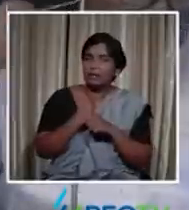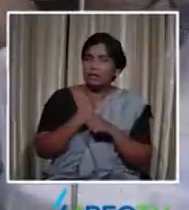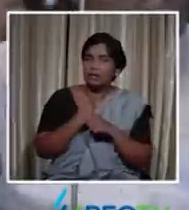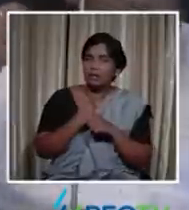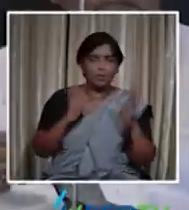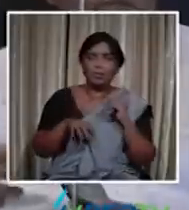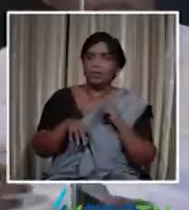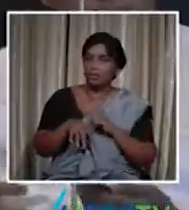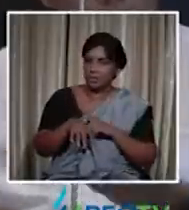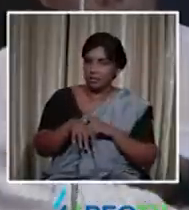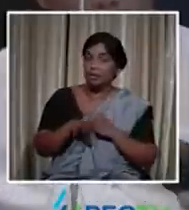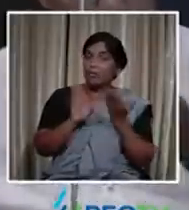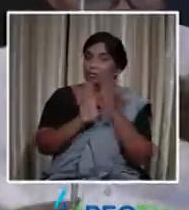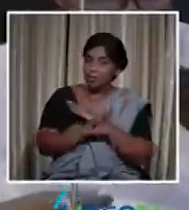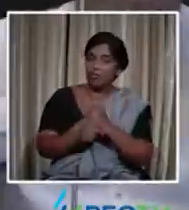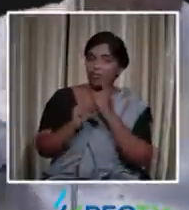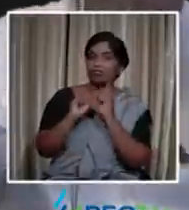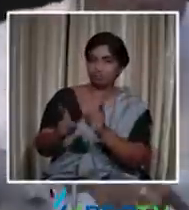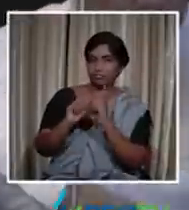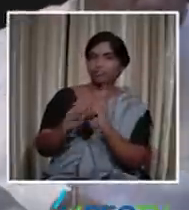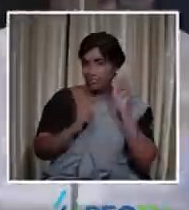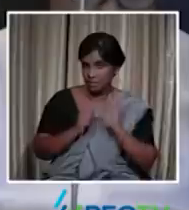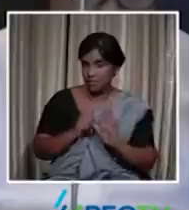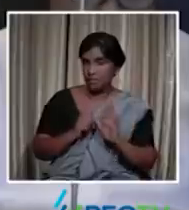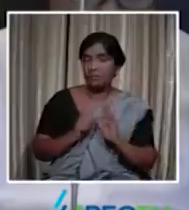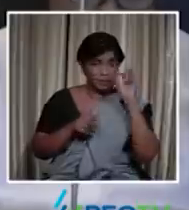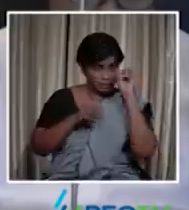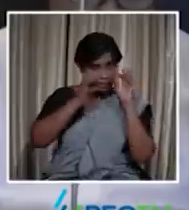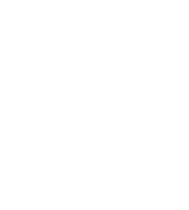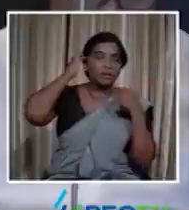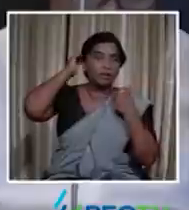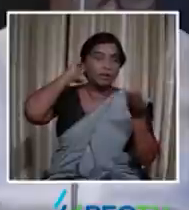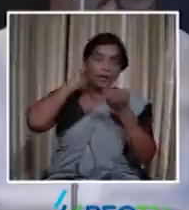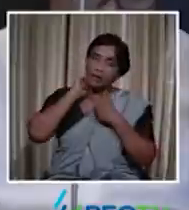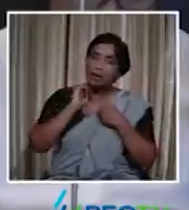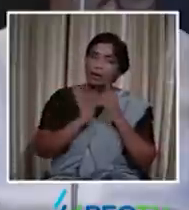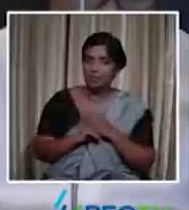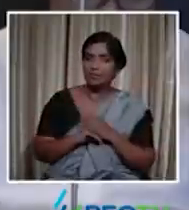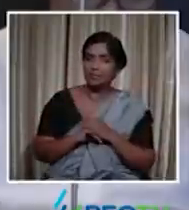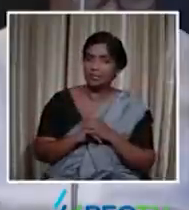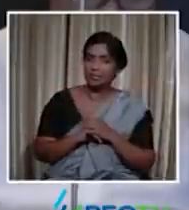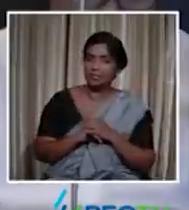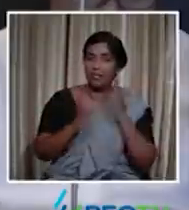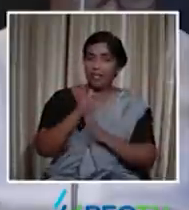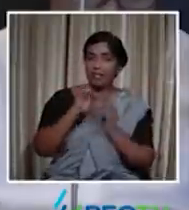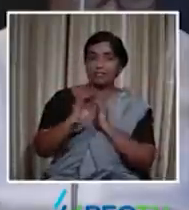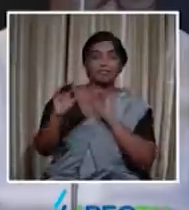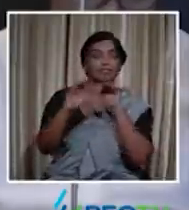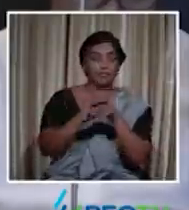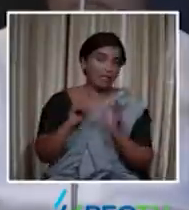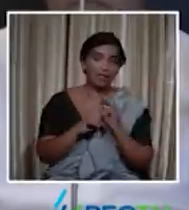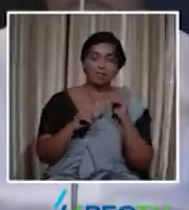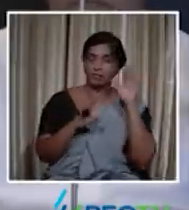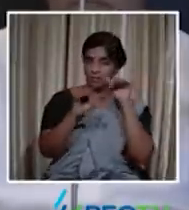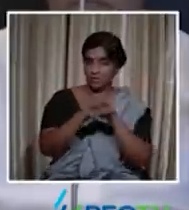බොහෝ වෙලාවට කලින් තිබුණු ආණ්ඩුවම තමයි හැදෙන්නේ කියන එක. අද උදේ අපේ මන්ත්‍රීවරු කිහිප දෙනෙක් දිවුරුම් දුන්නා ඇමතිවරු